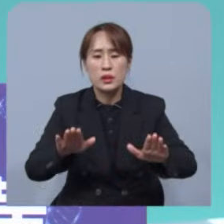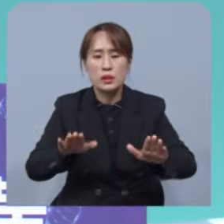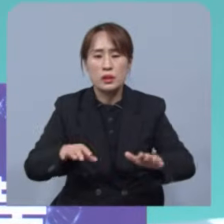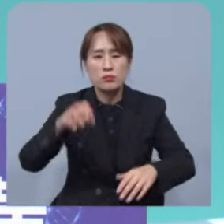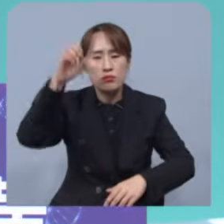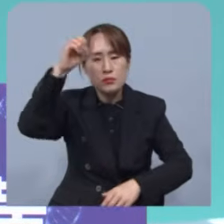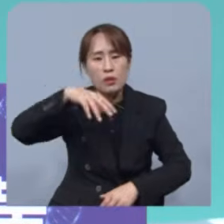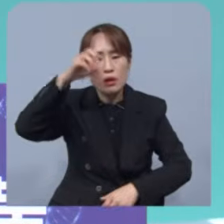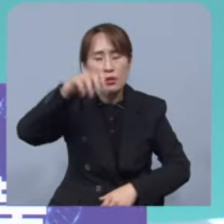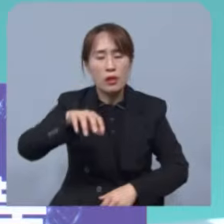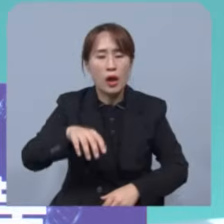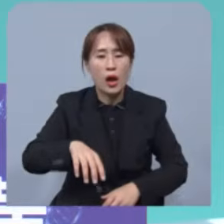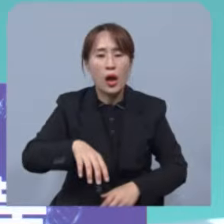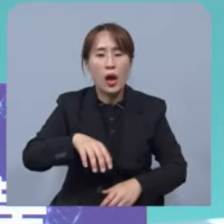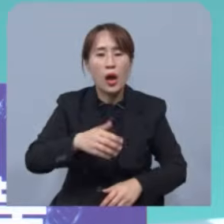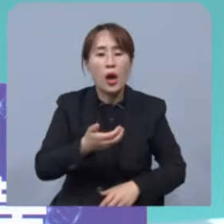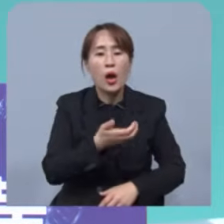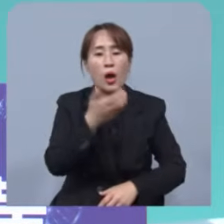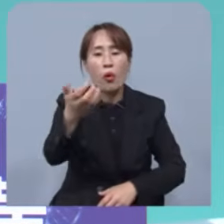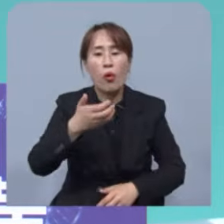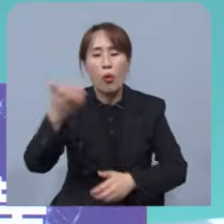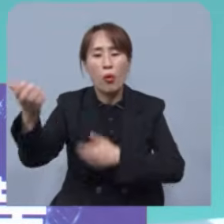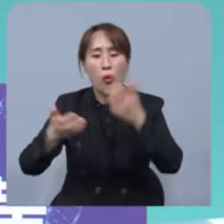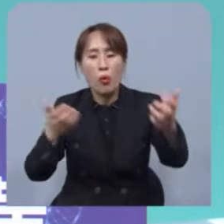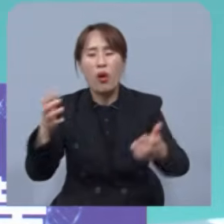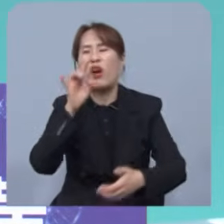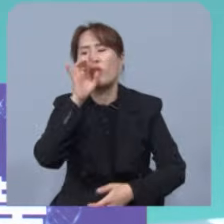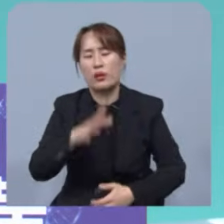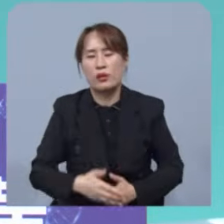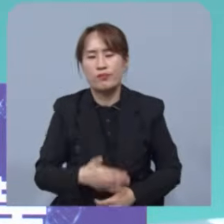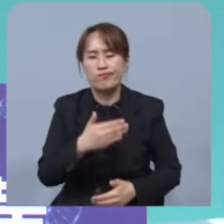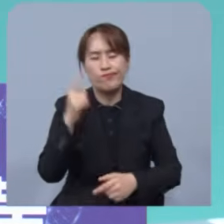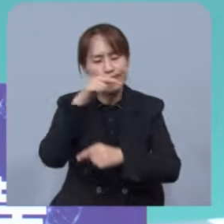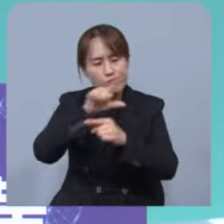흩뿌리듯이 할 수 있는 상황은 아닙니다. 그러니까 우리가